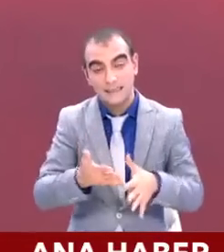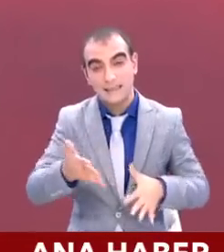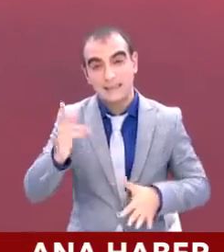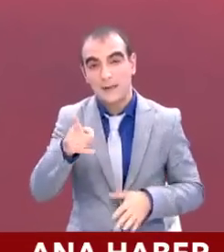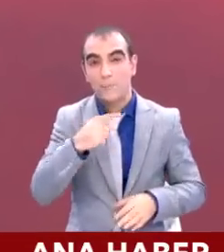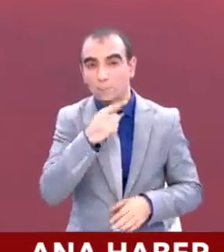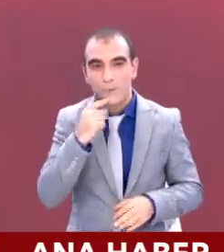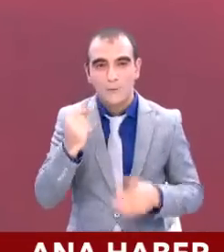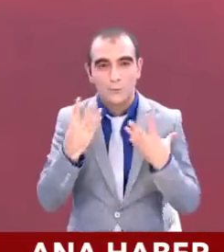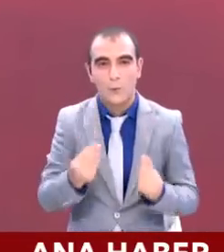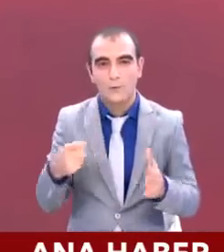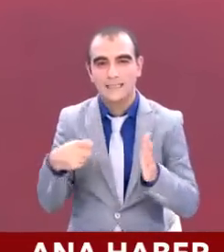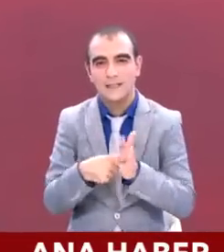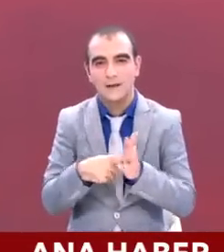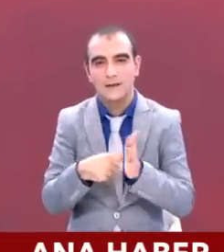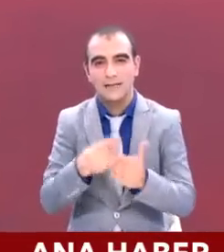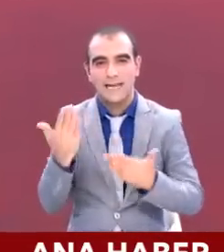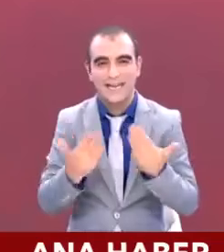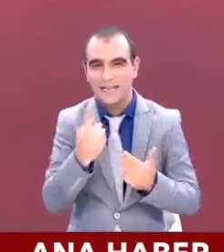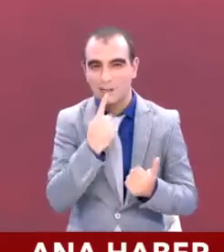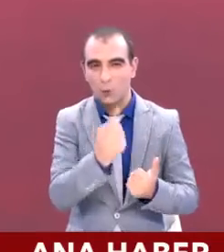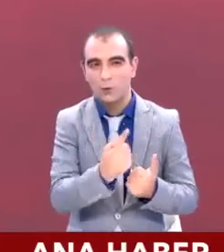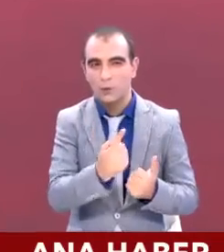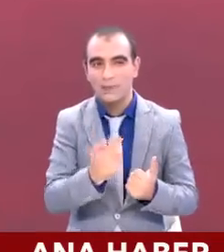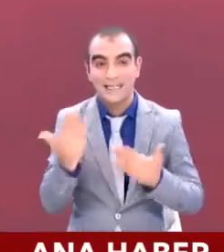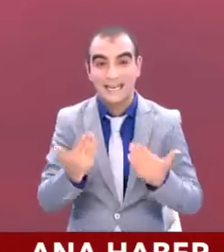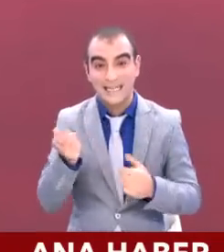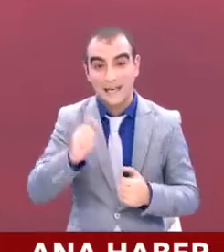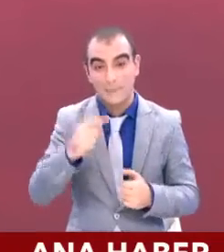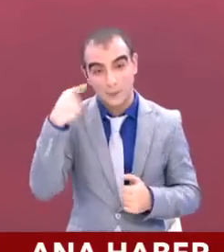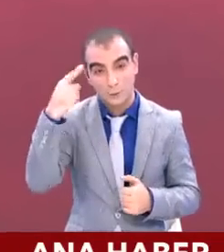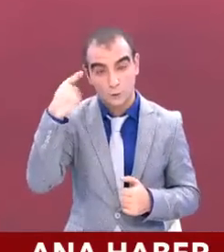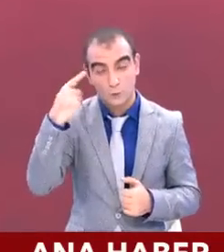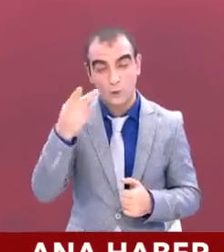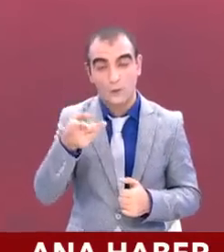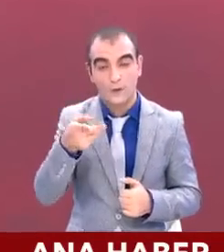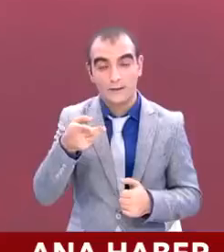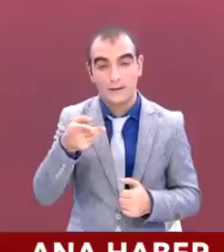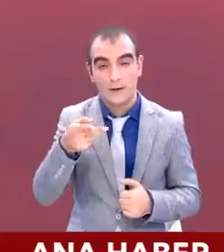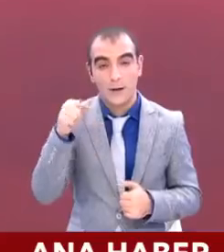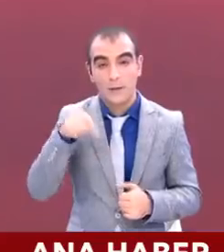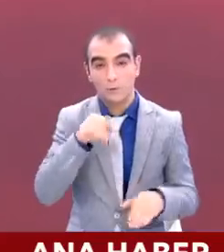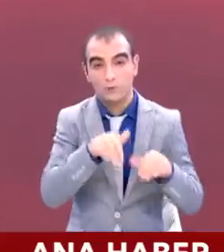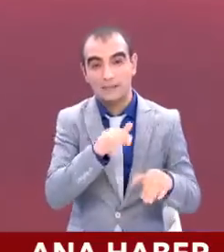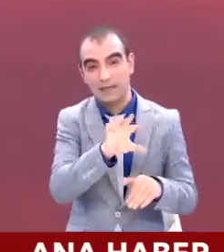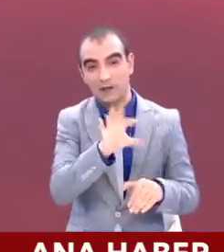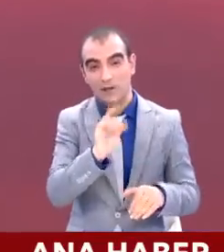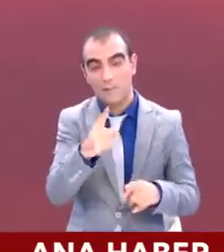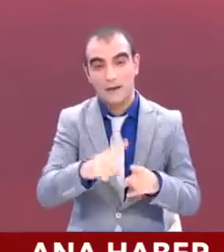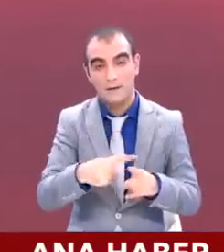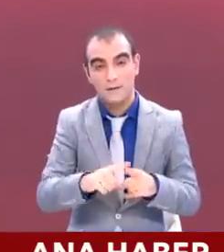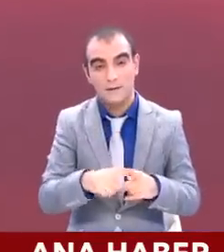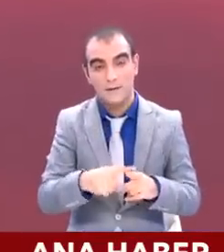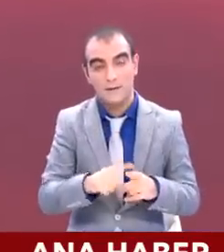daha mutlu olmaları adına ne öneriyorlarsa Neyi yapmayı düşünüyorlarsa ya da düşünüyorlarsa bunu seçmenleriyle paylaşıyorlar